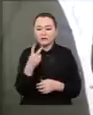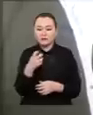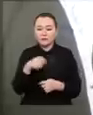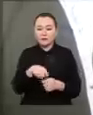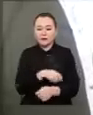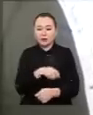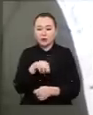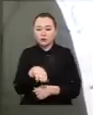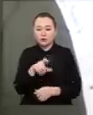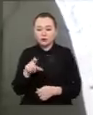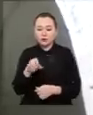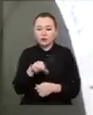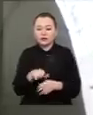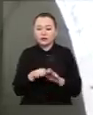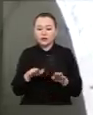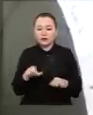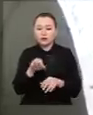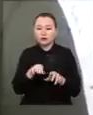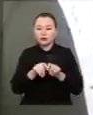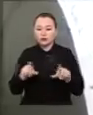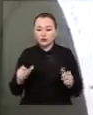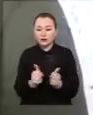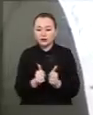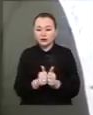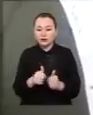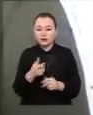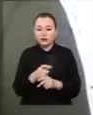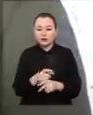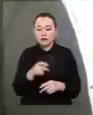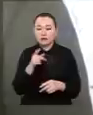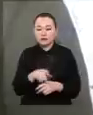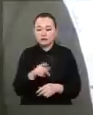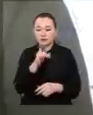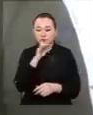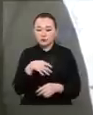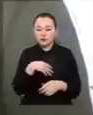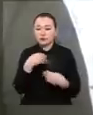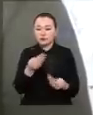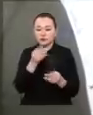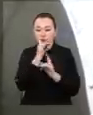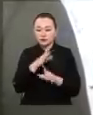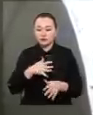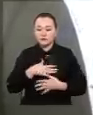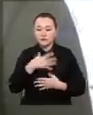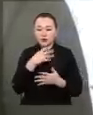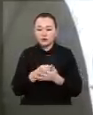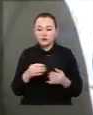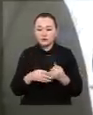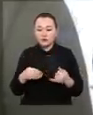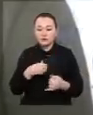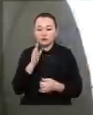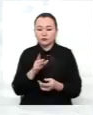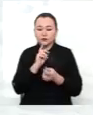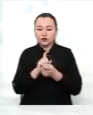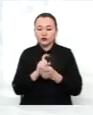от людей, от детей, от школ? Ну, беспредела здесь не будет, мы не отдадим, ну, свою землю, мы будем